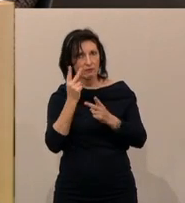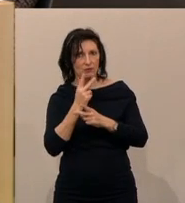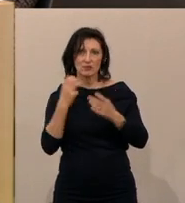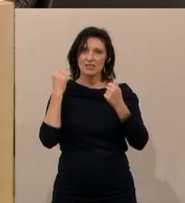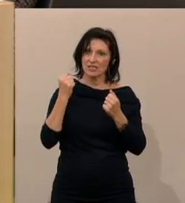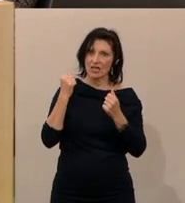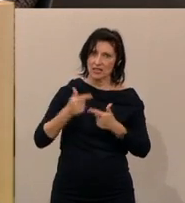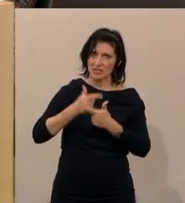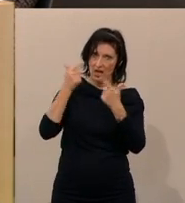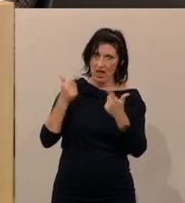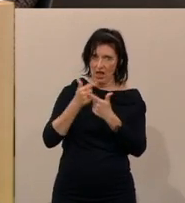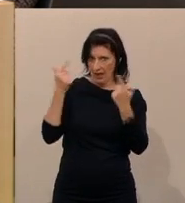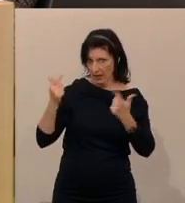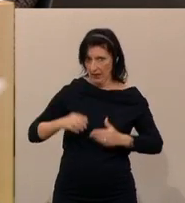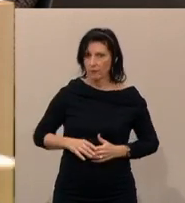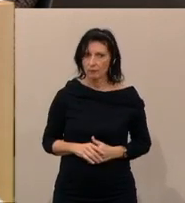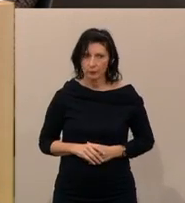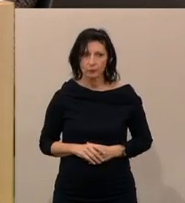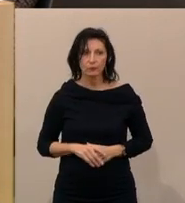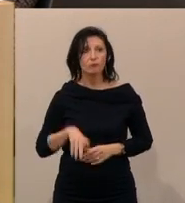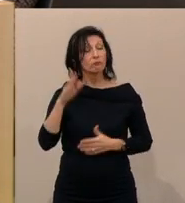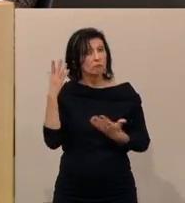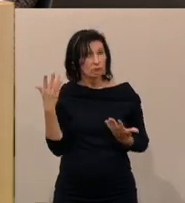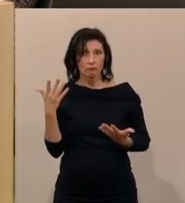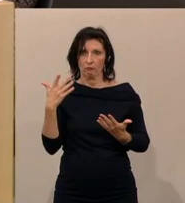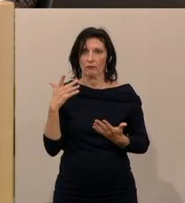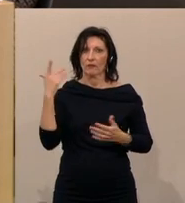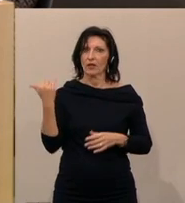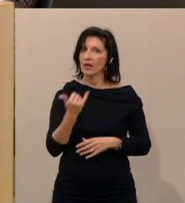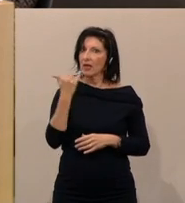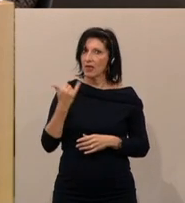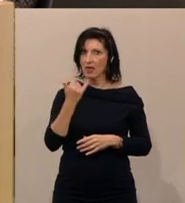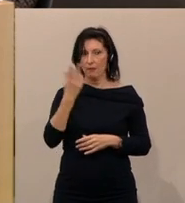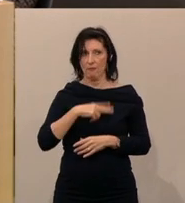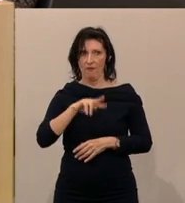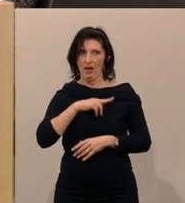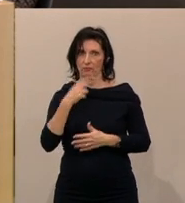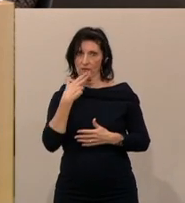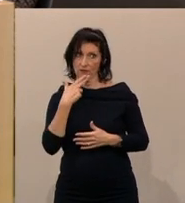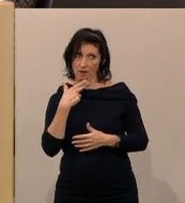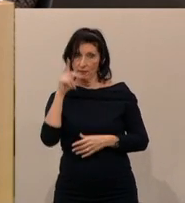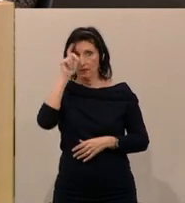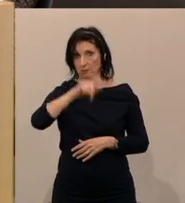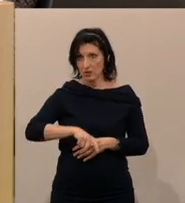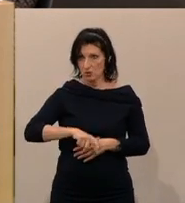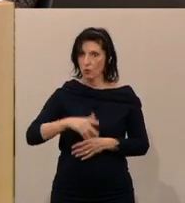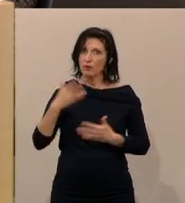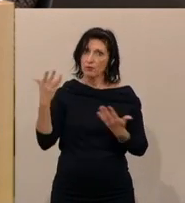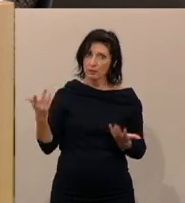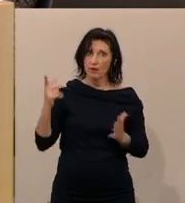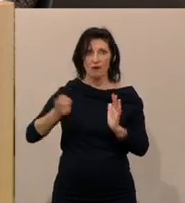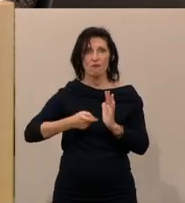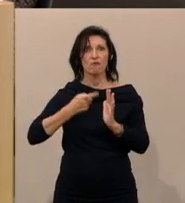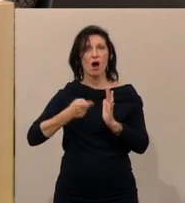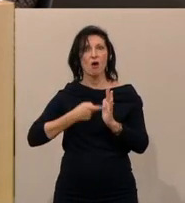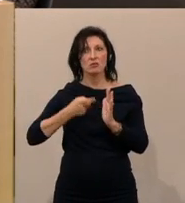Sicherheitserklärung, Klammer, gegeben sind. Dabei obliegt es grundsätzlich demjenigen, der über den Umstand des Vorliegens der